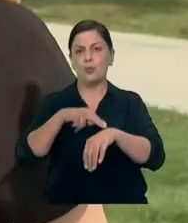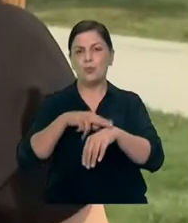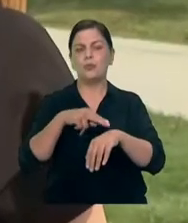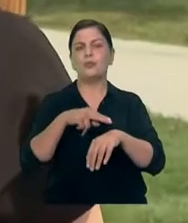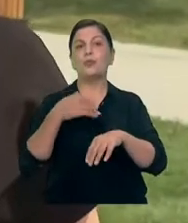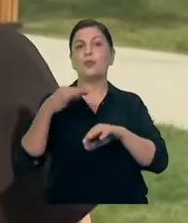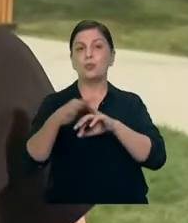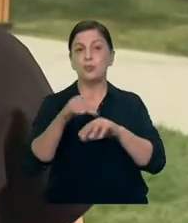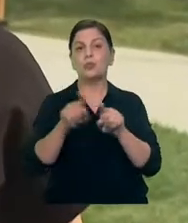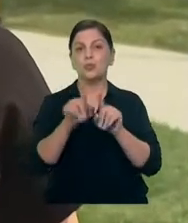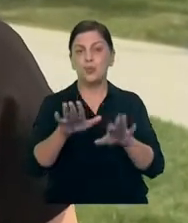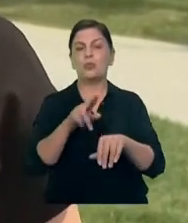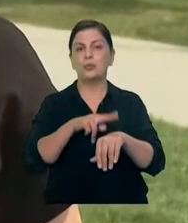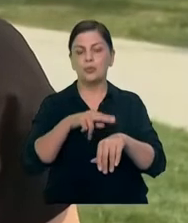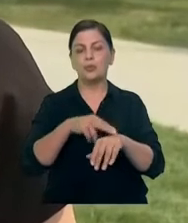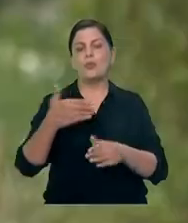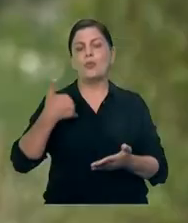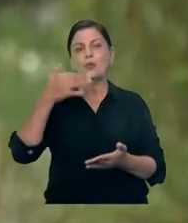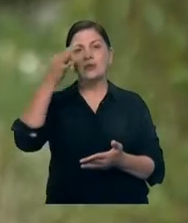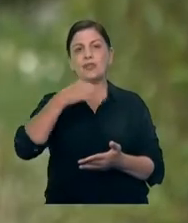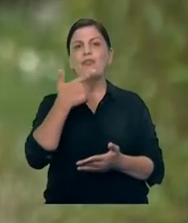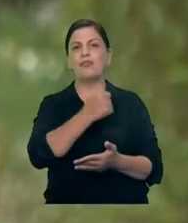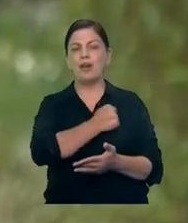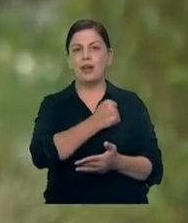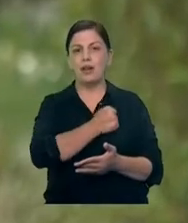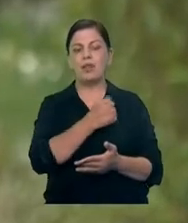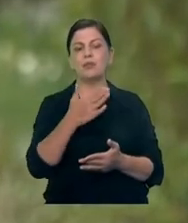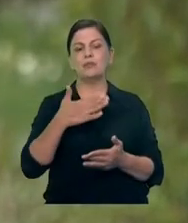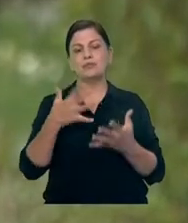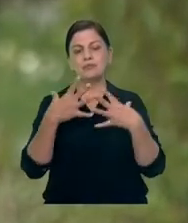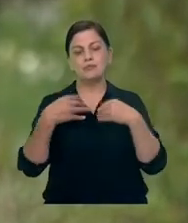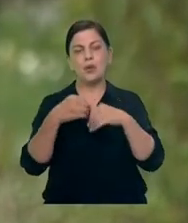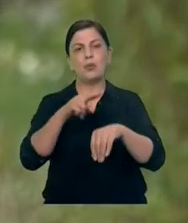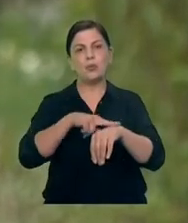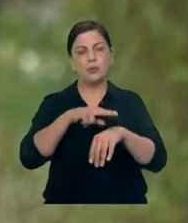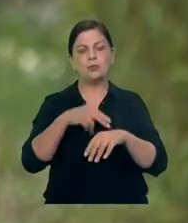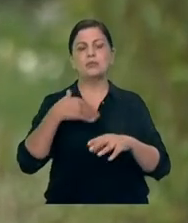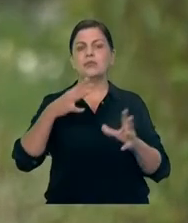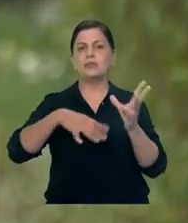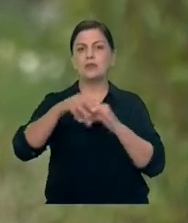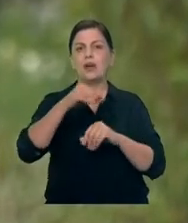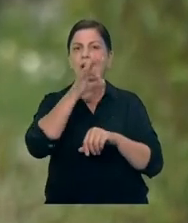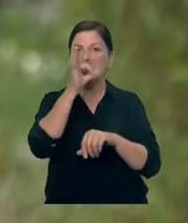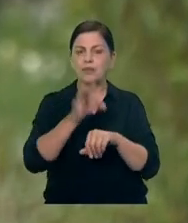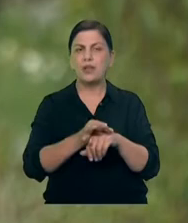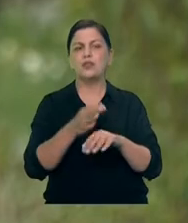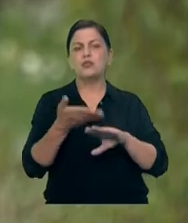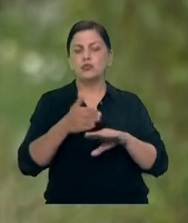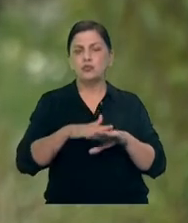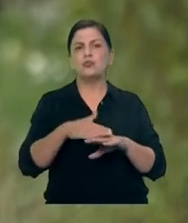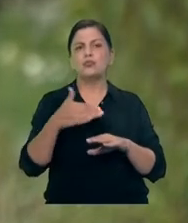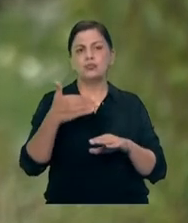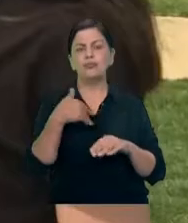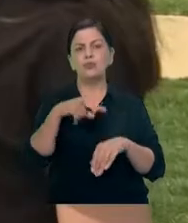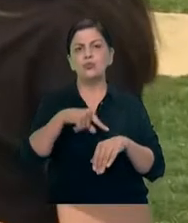sıralarındadır. Çox fəxr eləyirəm ki, oğlum da hərbi qulluqçudur. Polis ailəsi olaraq işimizin məsuliyyətini, gərginliyini daha yaxından